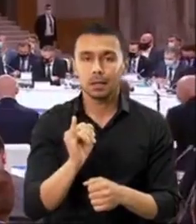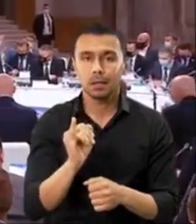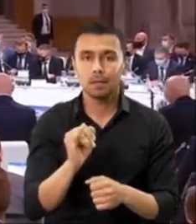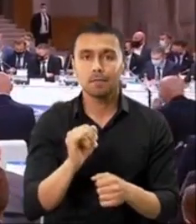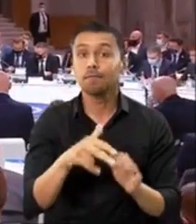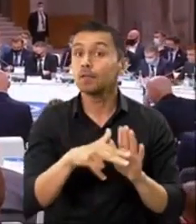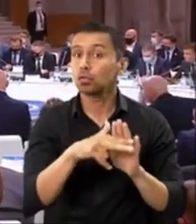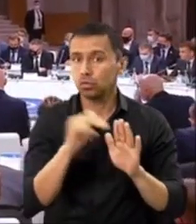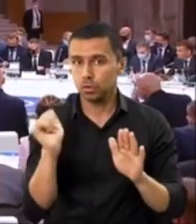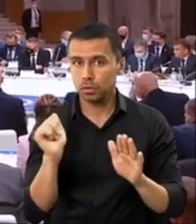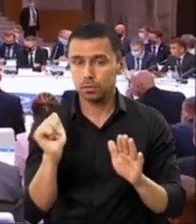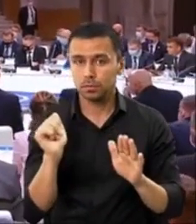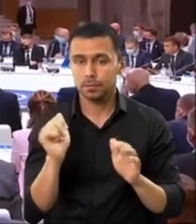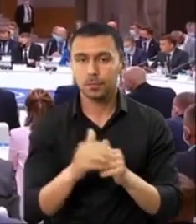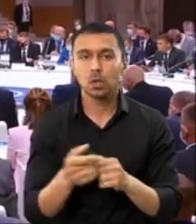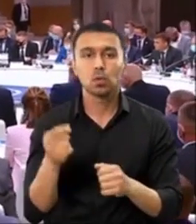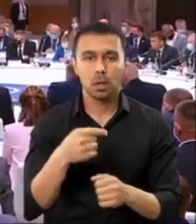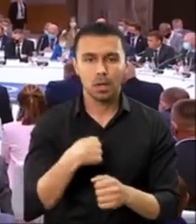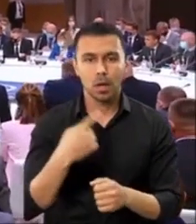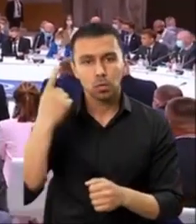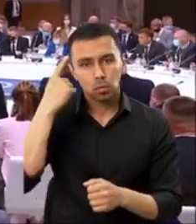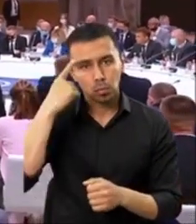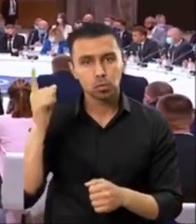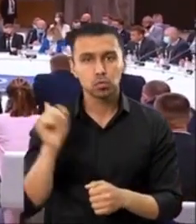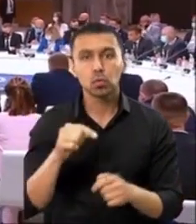відключилось. Тому я думаю, що тут